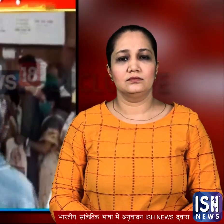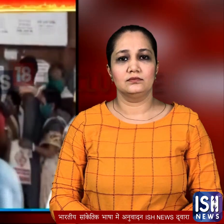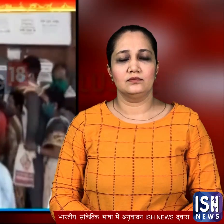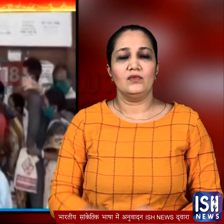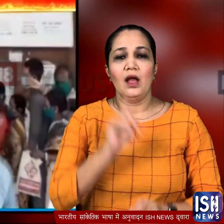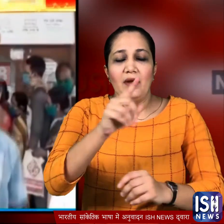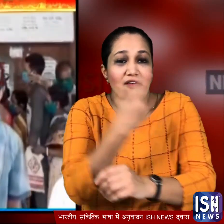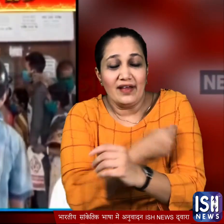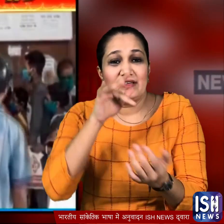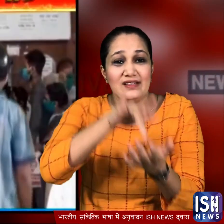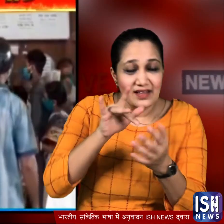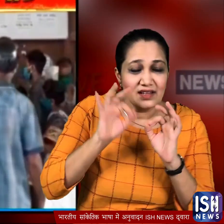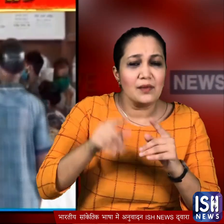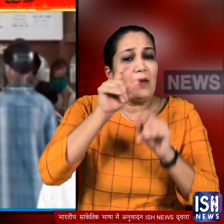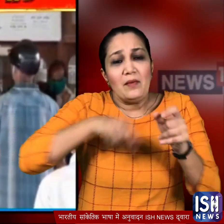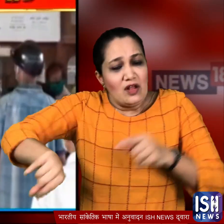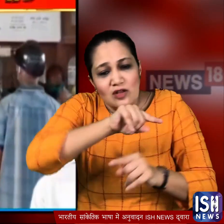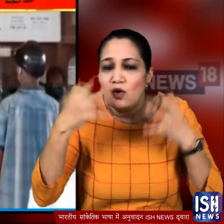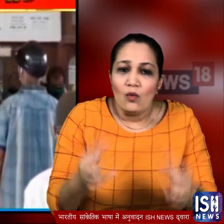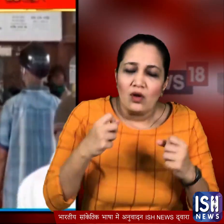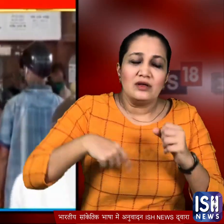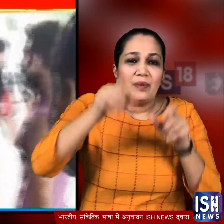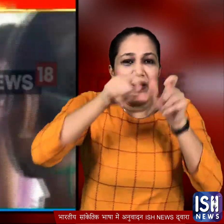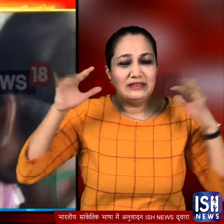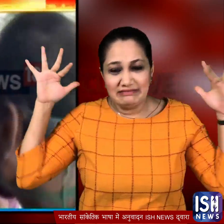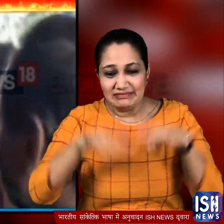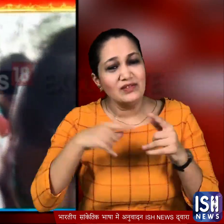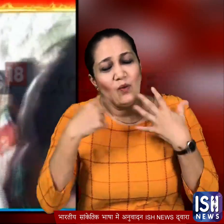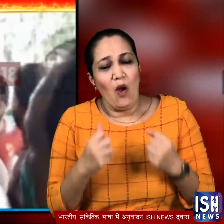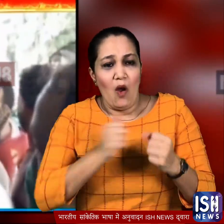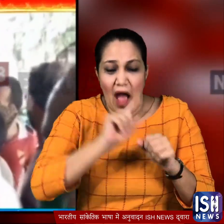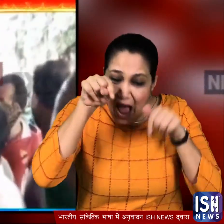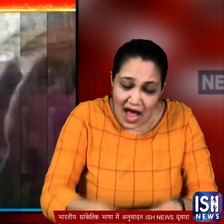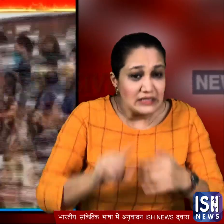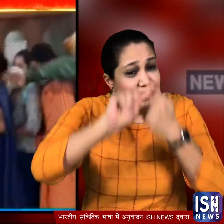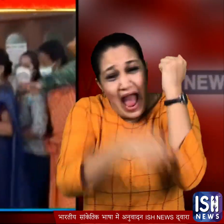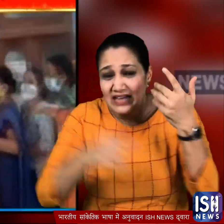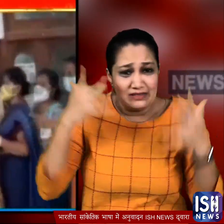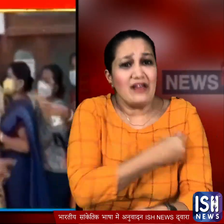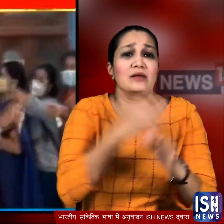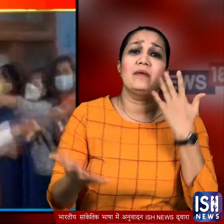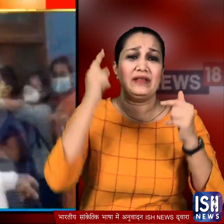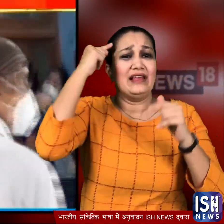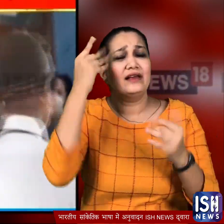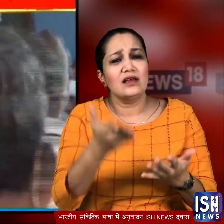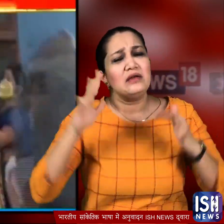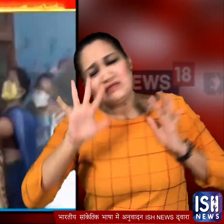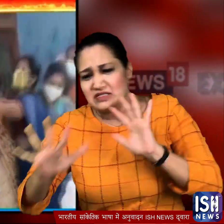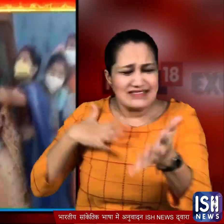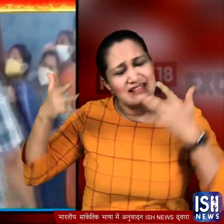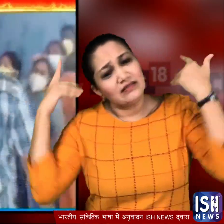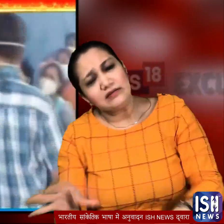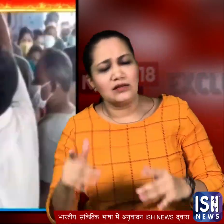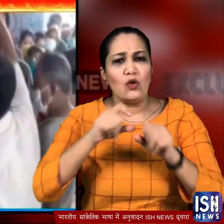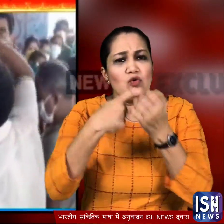लेकिन वैक्सीनेशन सेंटर पर आया हर शख्स तो जैसे ये सोचकर आया था कि अभी नहीं तो कभी नहीं, भले ही इसके लिए धक्का मुक्की करनी पड़े या